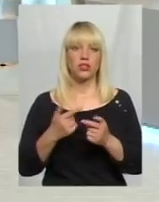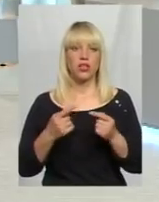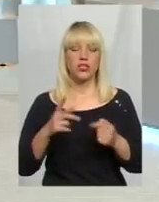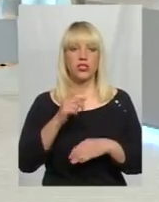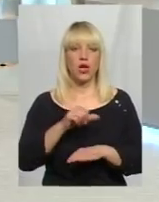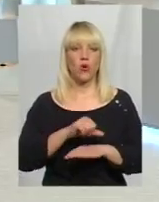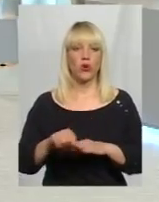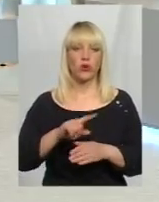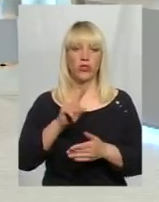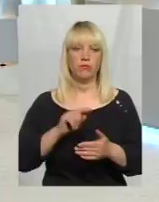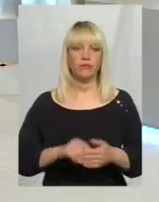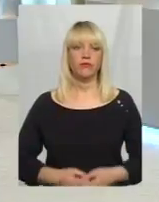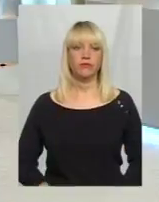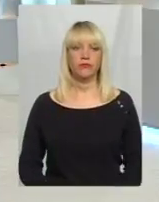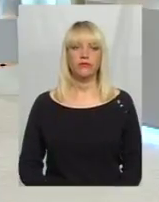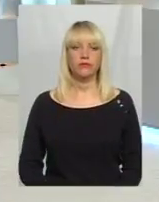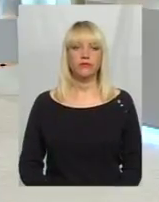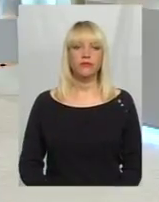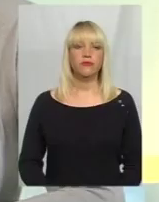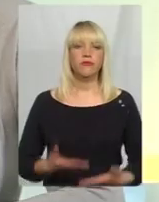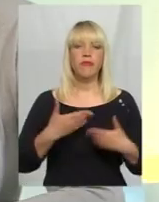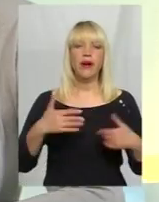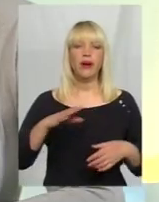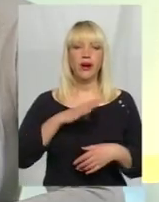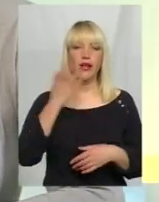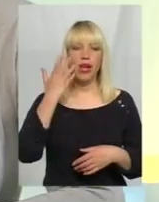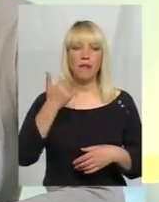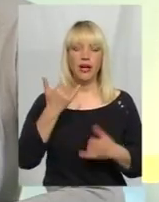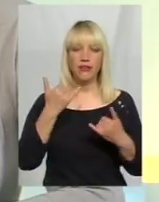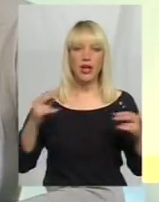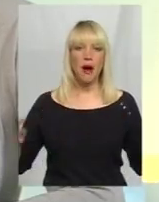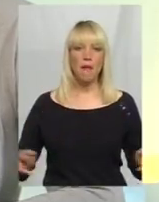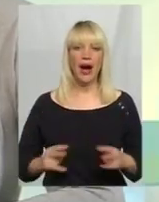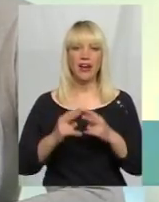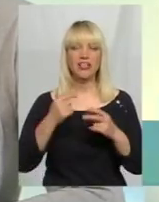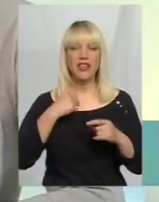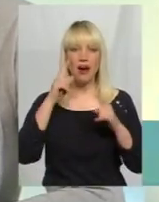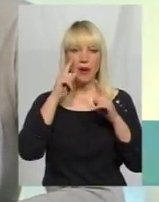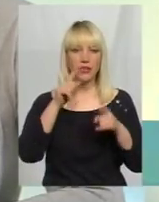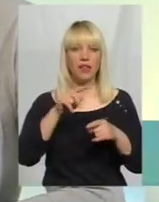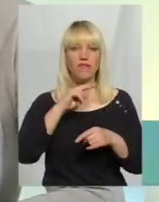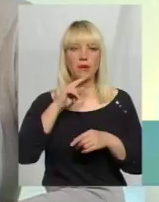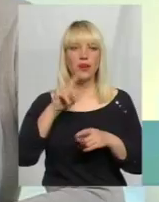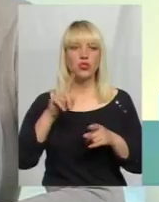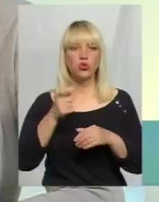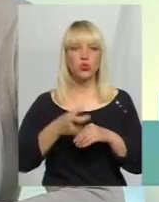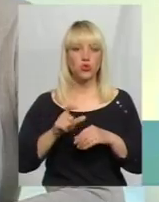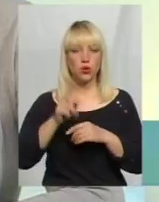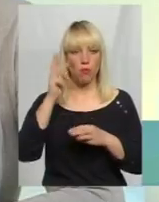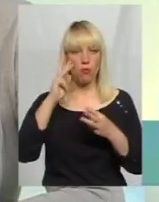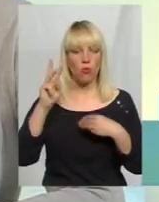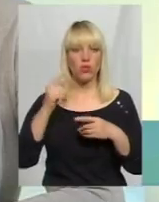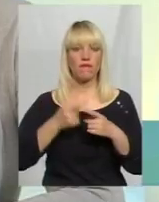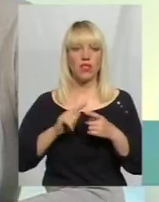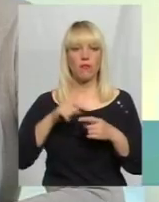кордоном? Вот мы когда были сейчас в Париже, я обратила внимание, что очень модно в этом году, и